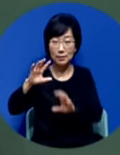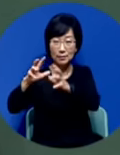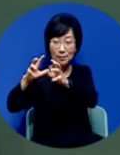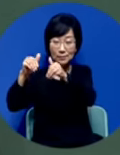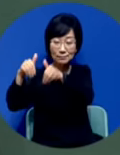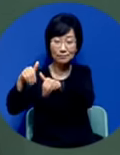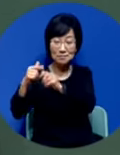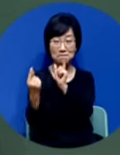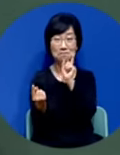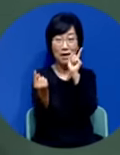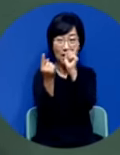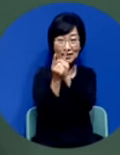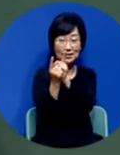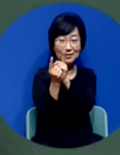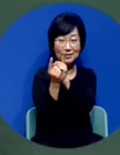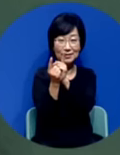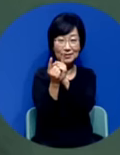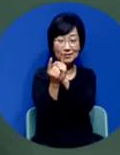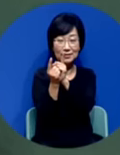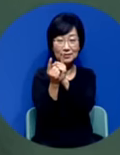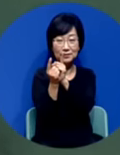那我们在进入本论之前，我们看一下腓力和埃塞俄比亚的太监见面了。